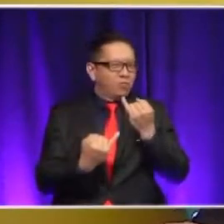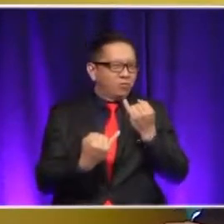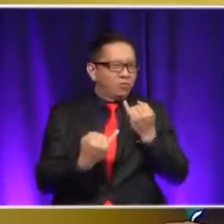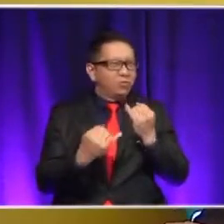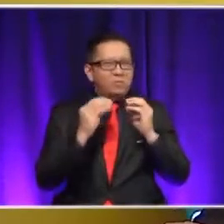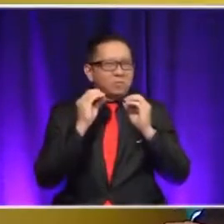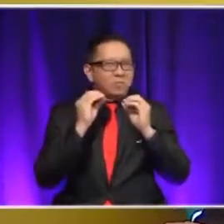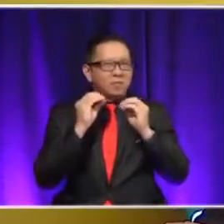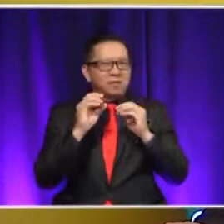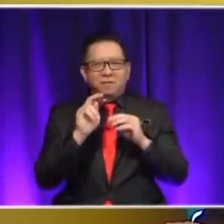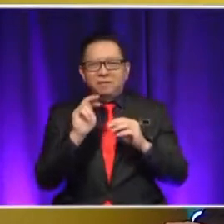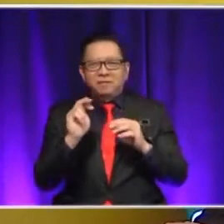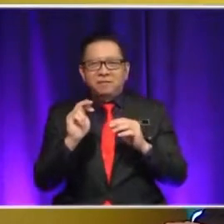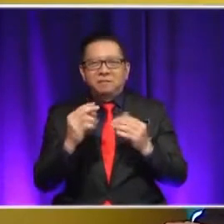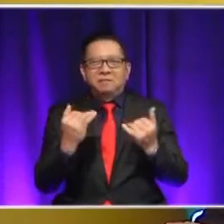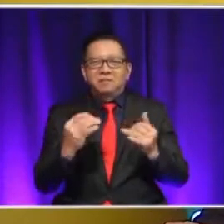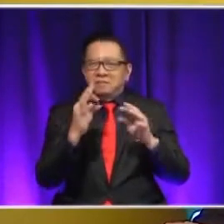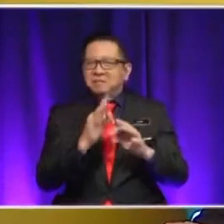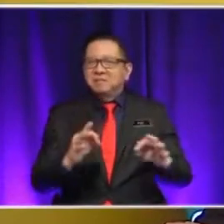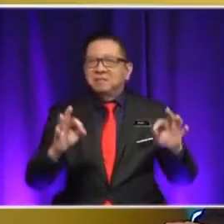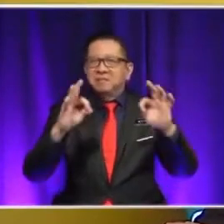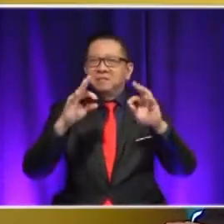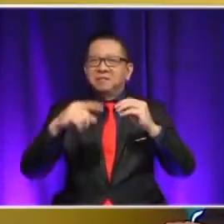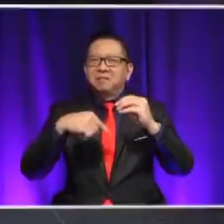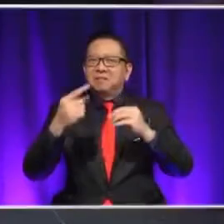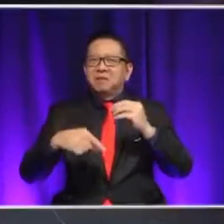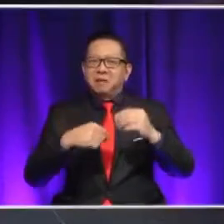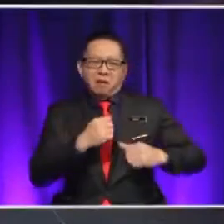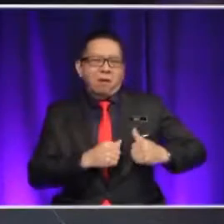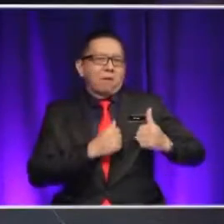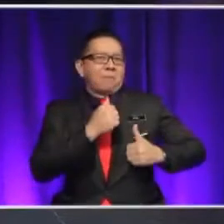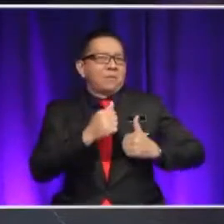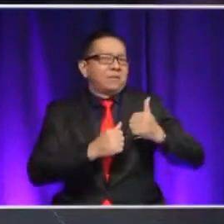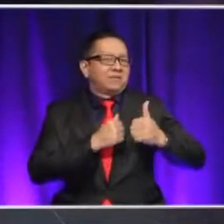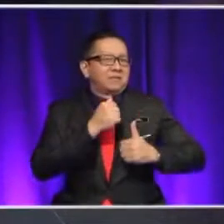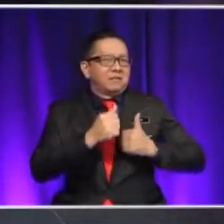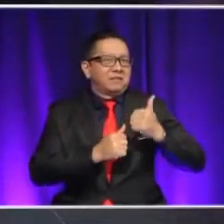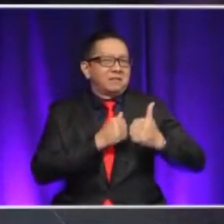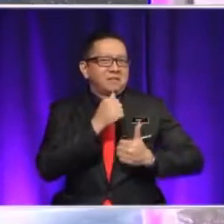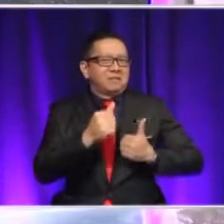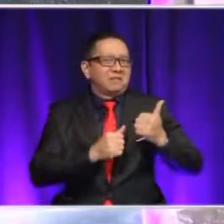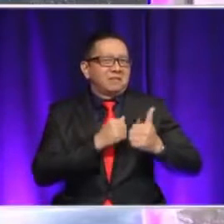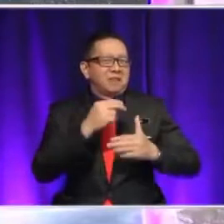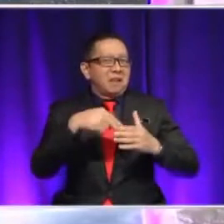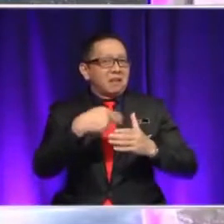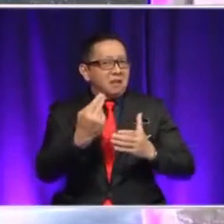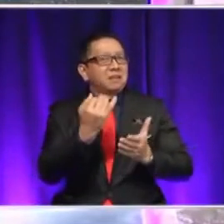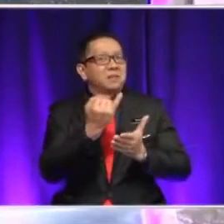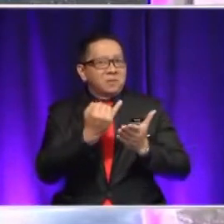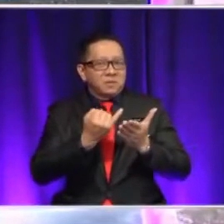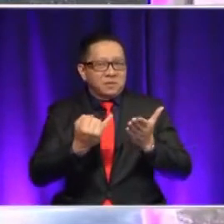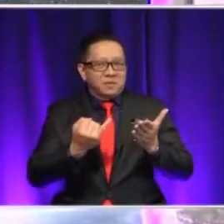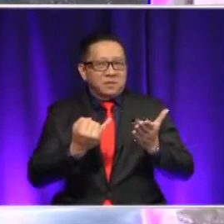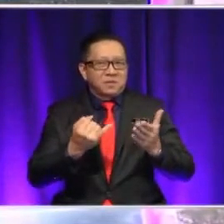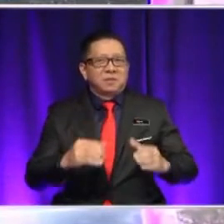dengan kata sempurna Sri Kemuning aplikasi karya ah Oke sebab dalam proses penghasilan karya kita perlu membuat